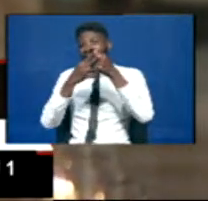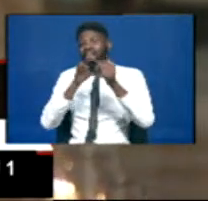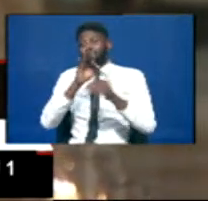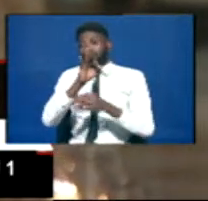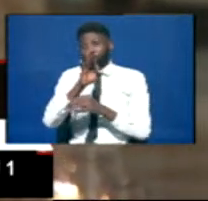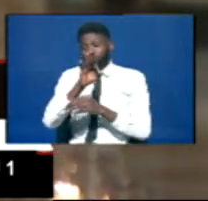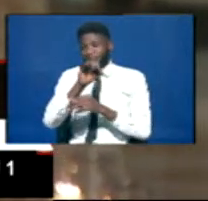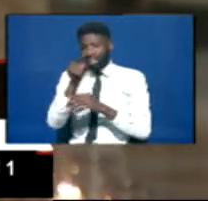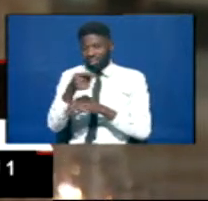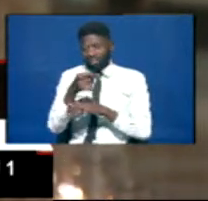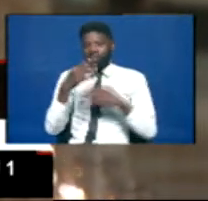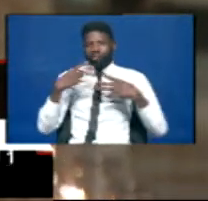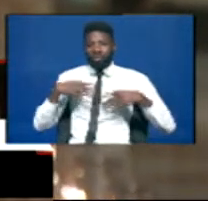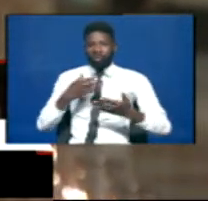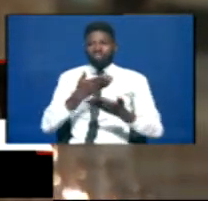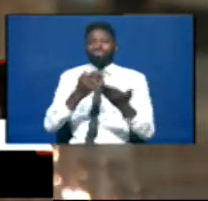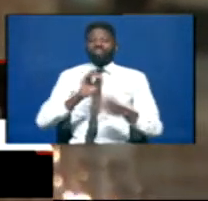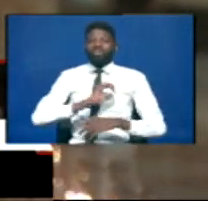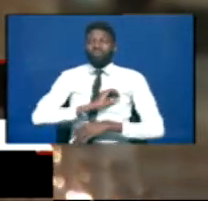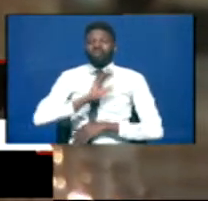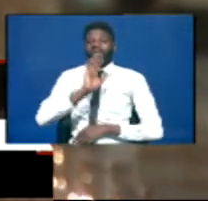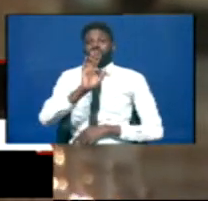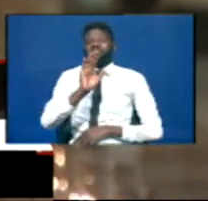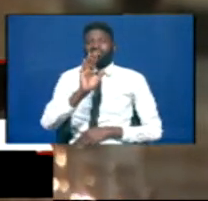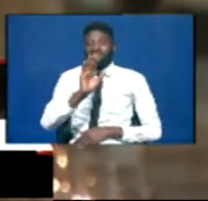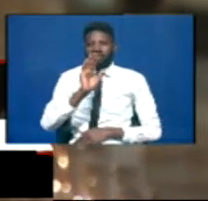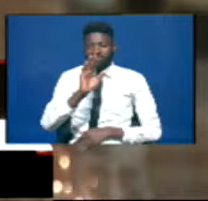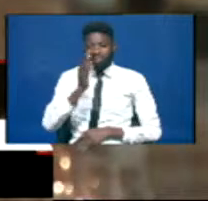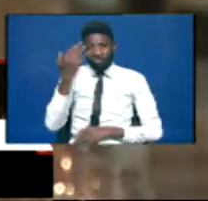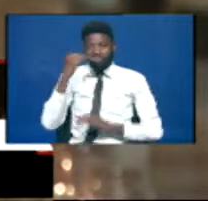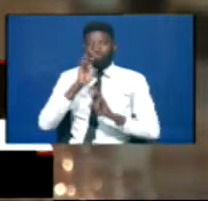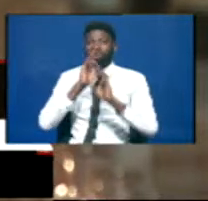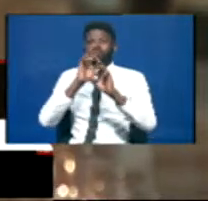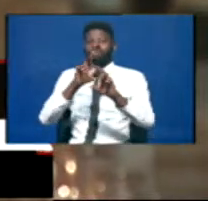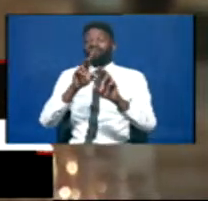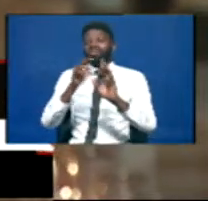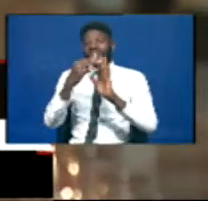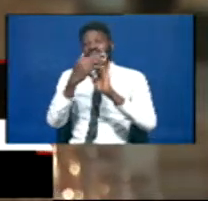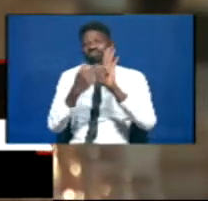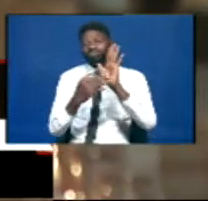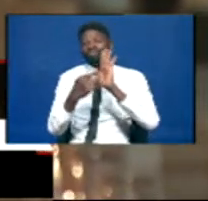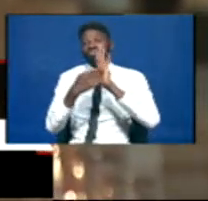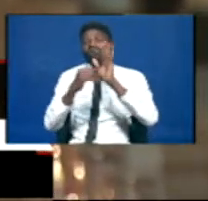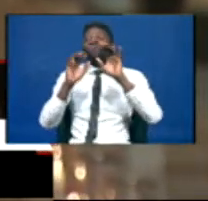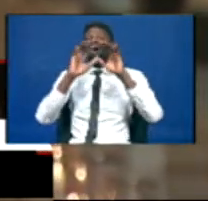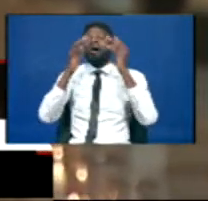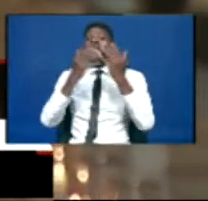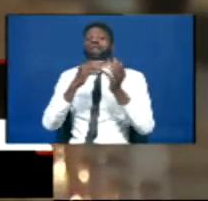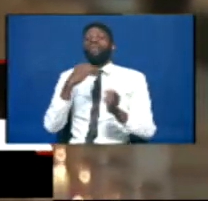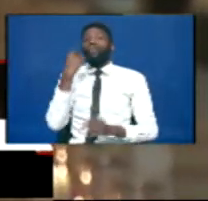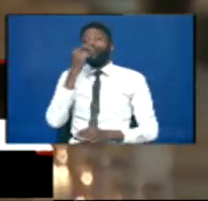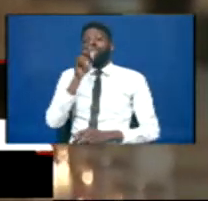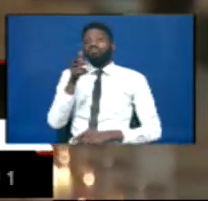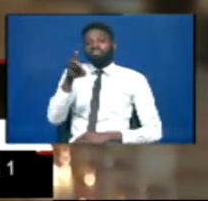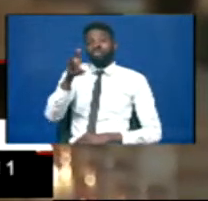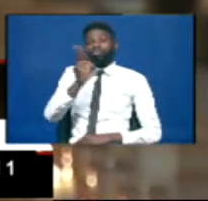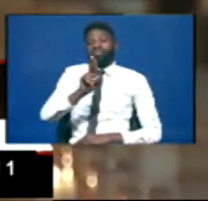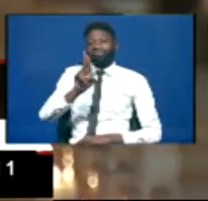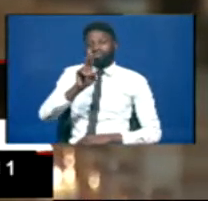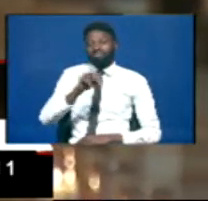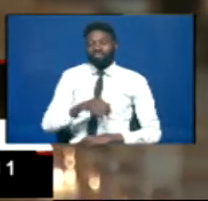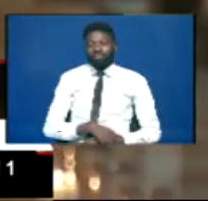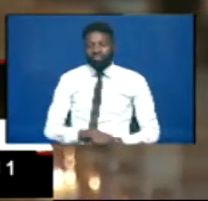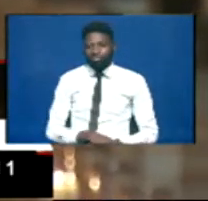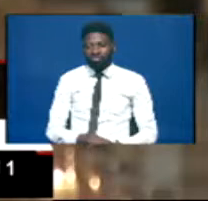mwaka 2018 kuhusu umiliki wa bunduki duniani. Andrew Kero, katika